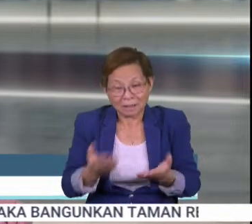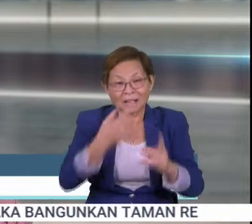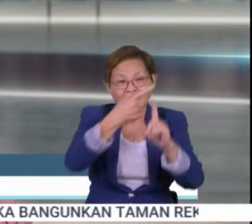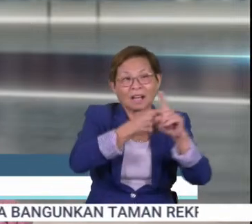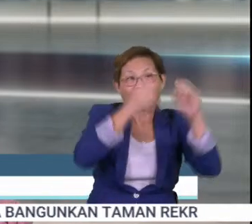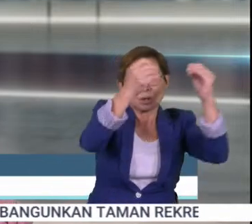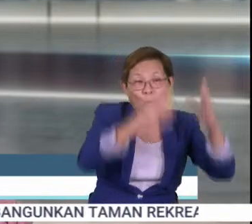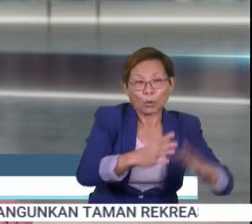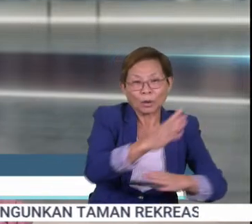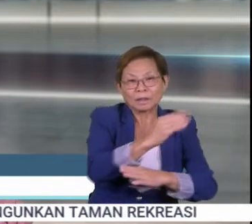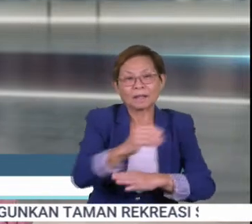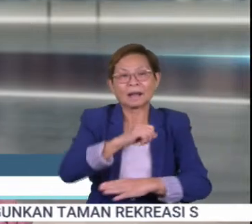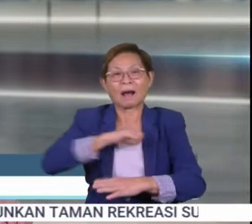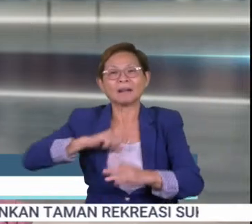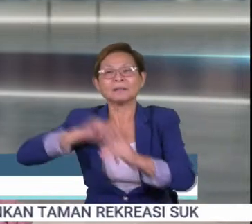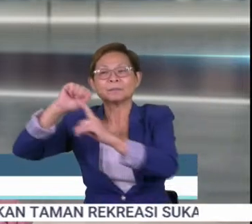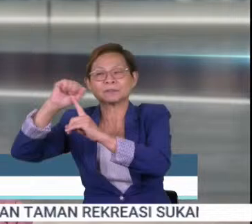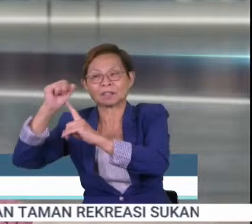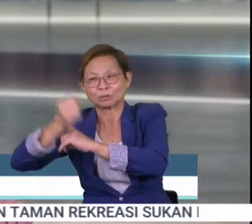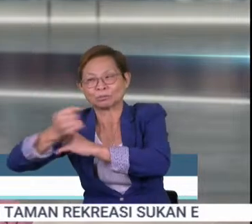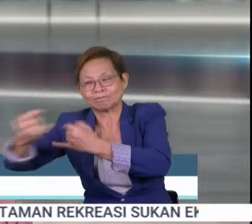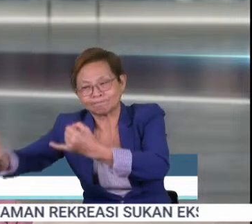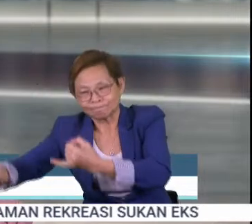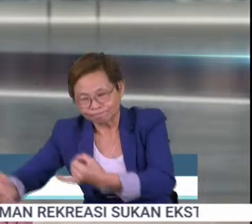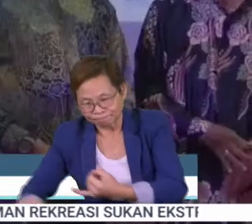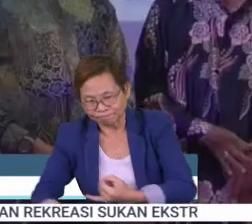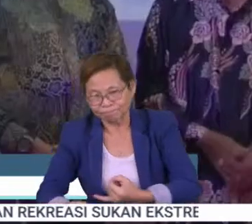guru serta ahli persatuan tersebut.